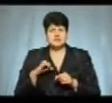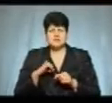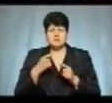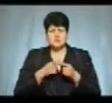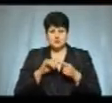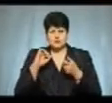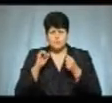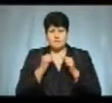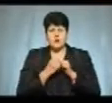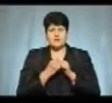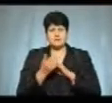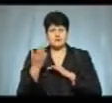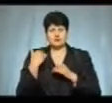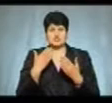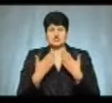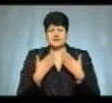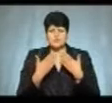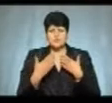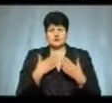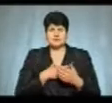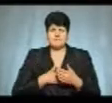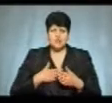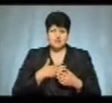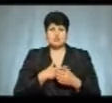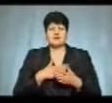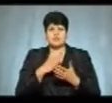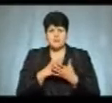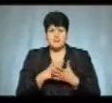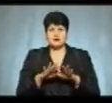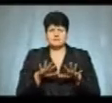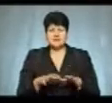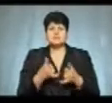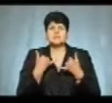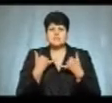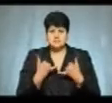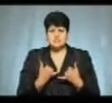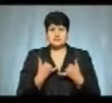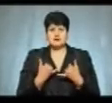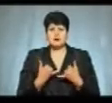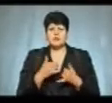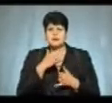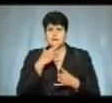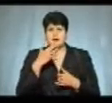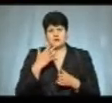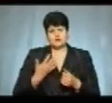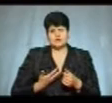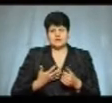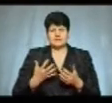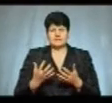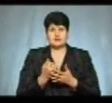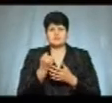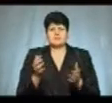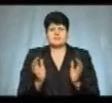пам'ять, колишні відносини, переживання, вони мають місце і зараз. І багато життів вдалося